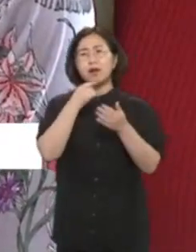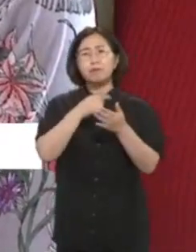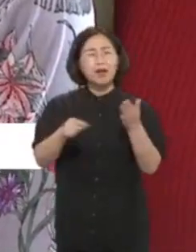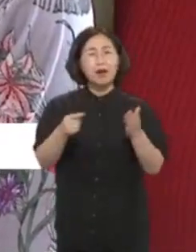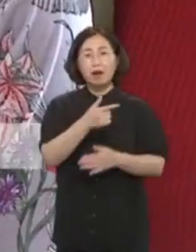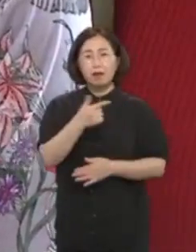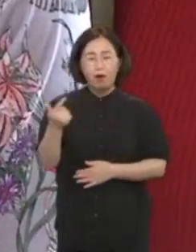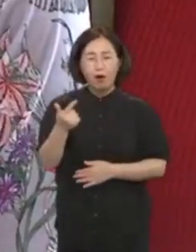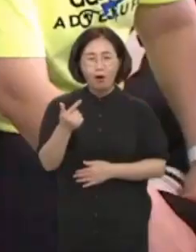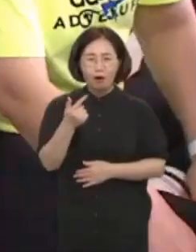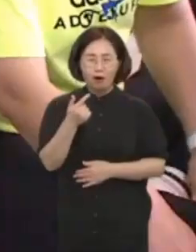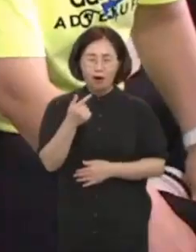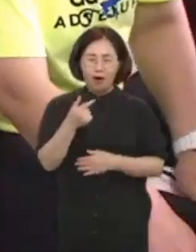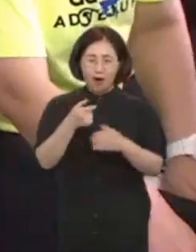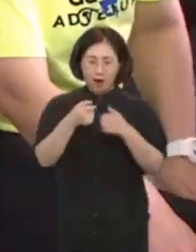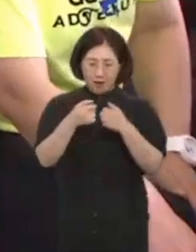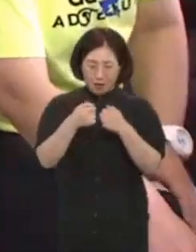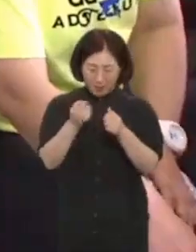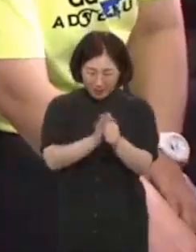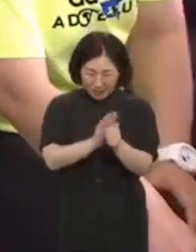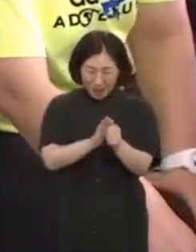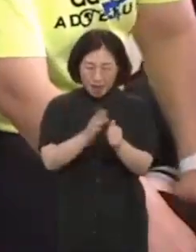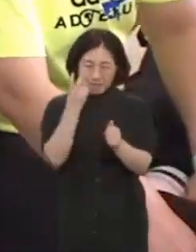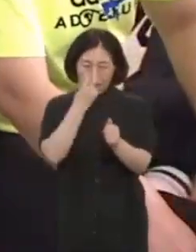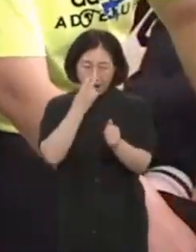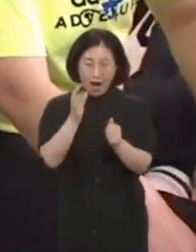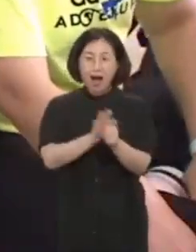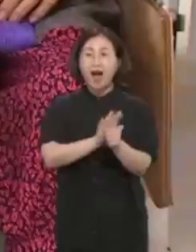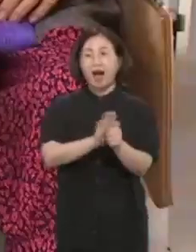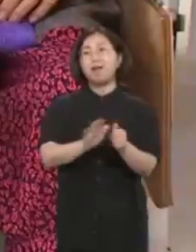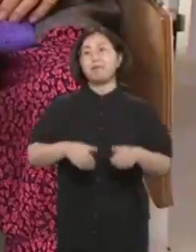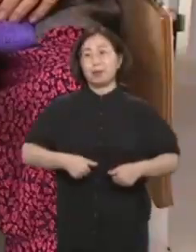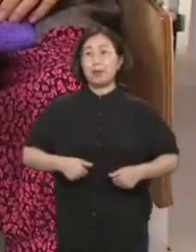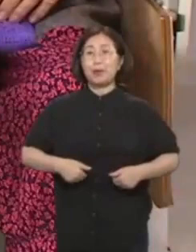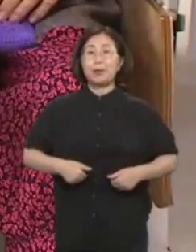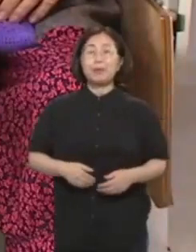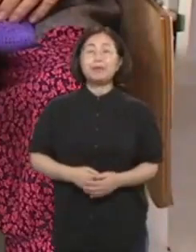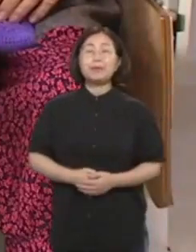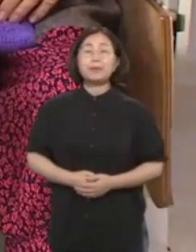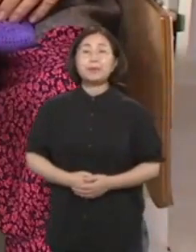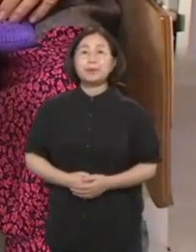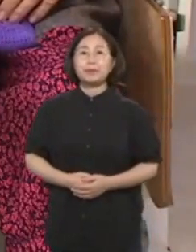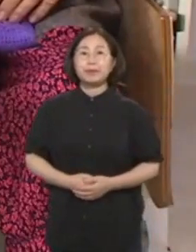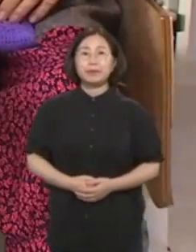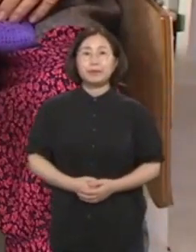더욱 촘촘한 사회적 안전망 확보가 시급합니다. TJB 김진석입니다.